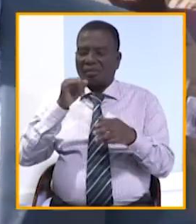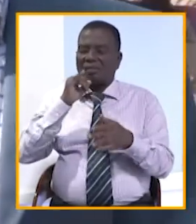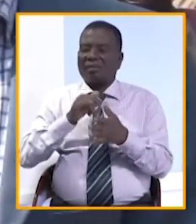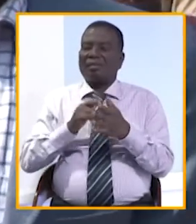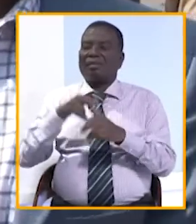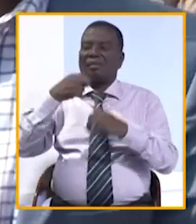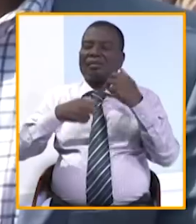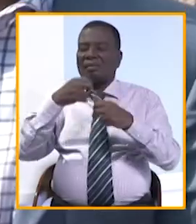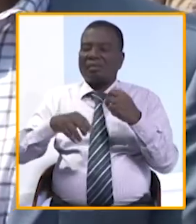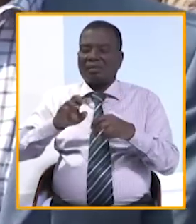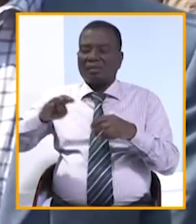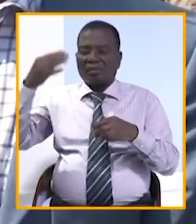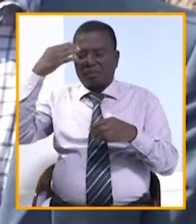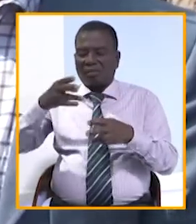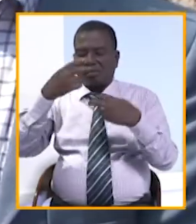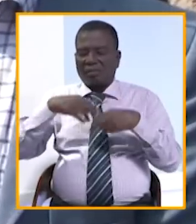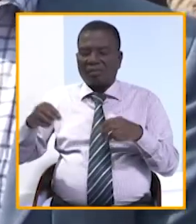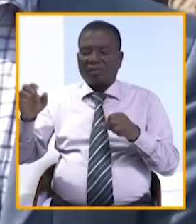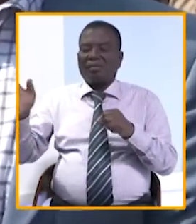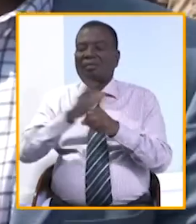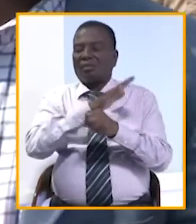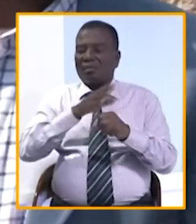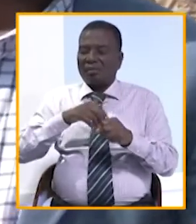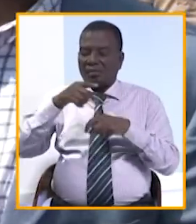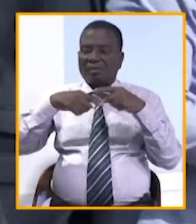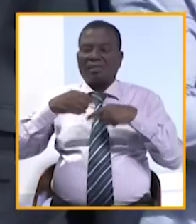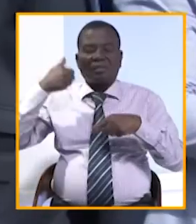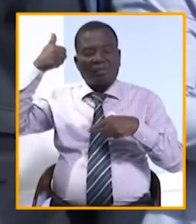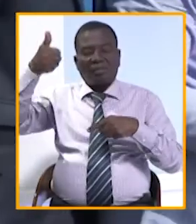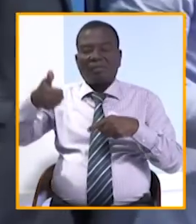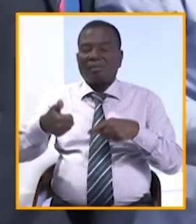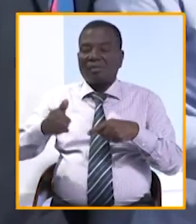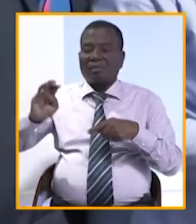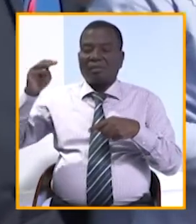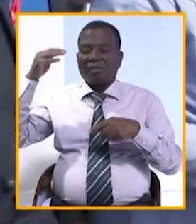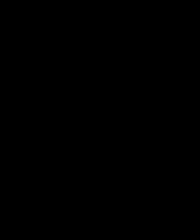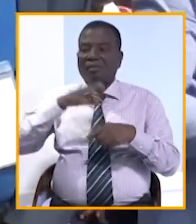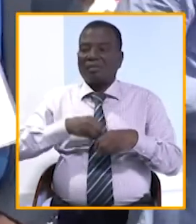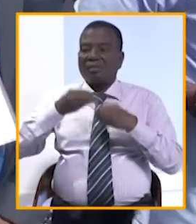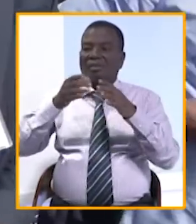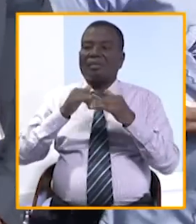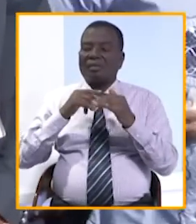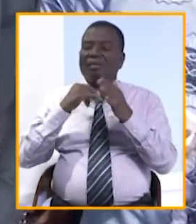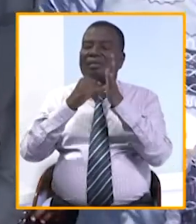problème. Mais le ministre vient de nous combler. Il est allé au-delà de nos espérances. L'émissaire du donateur